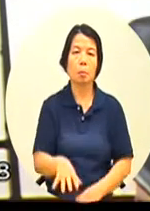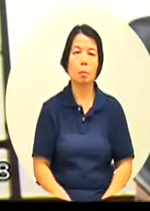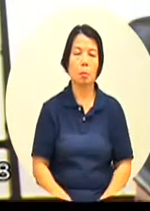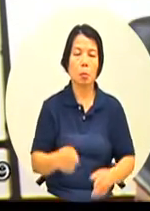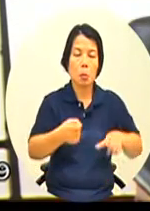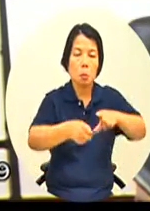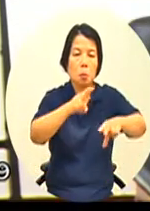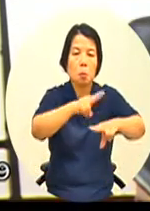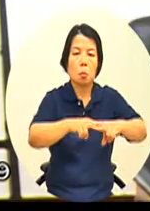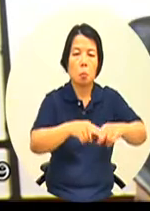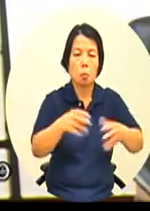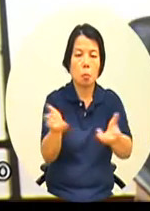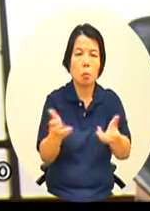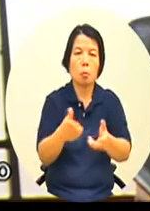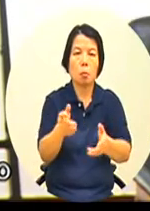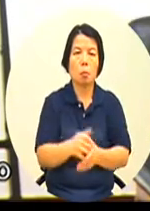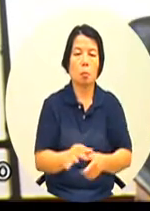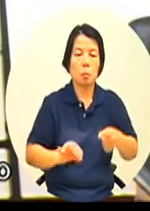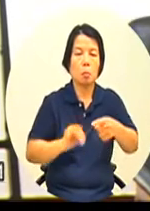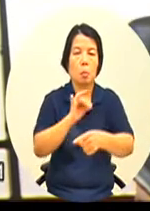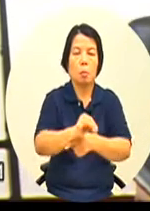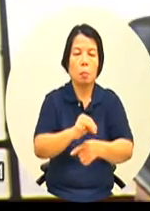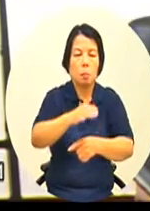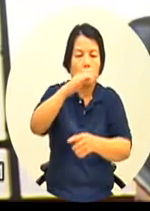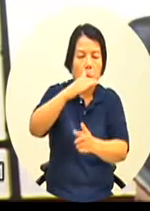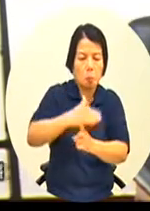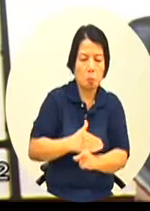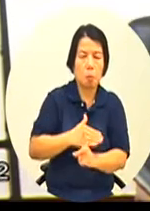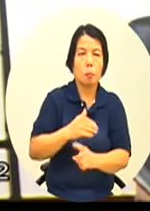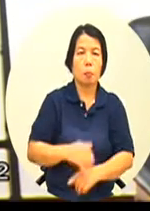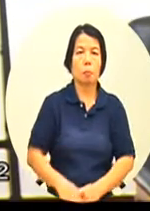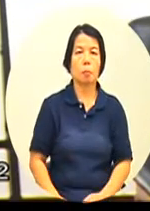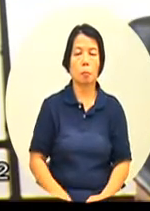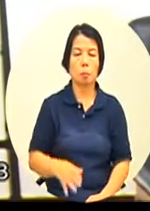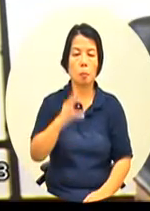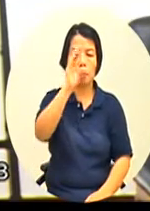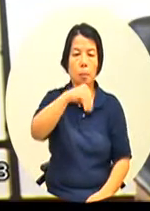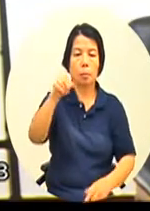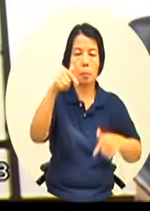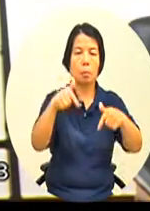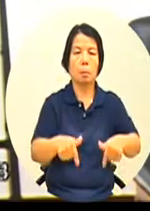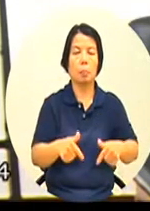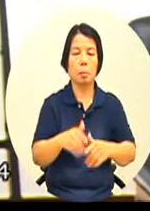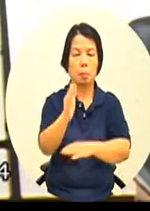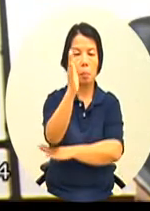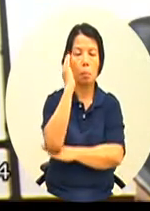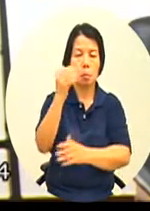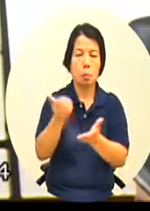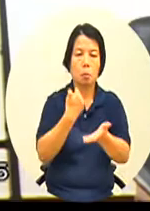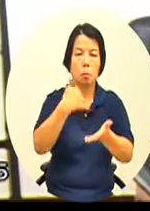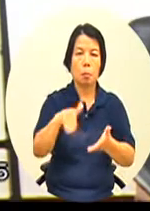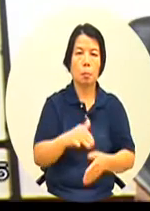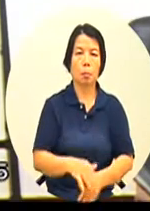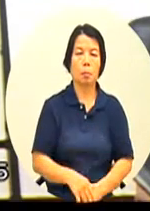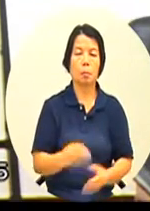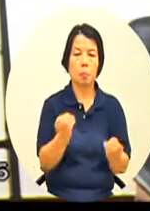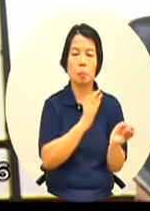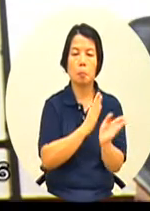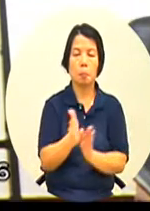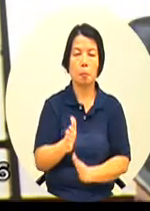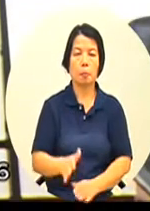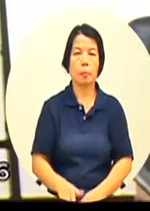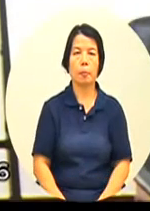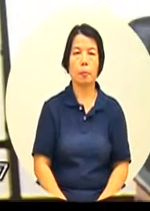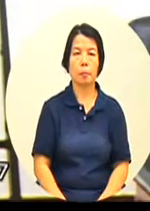建设比例哈非常的之低，所以你就知道巴西的政府预算其实还没办法把所有的